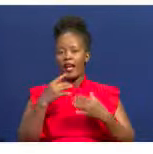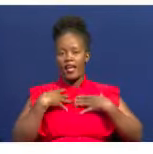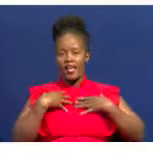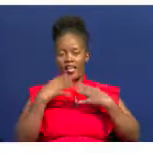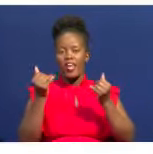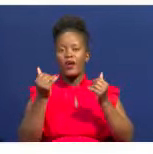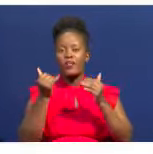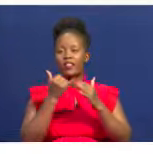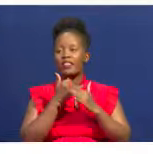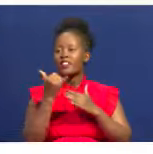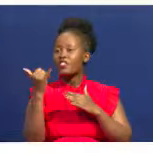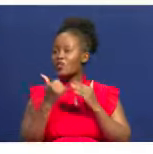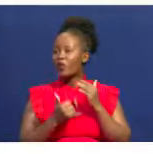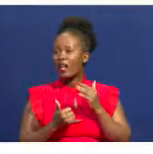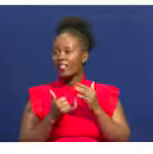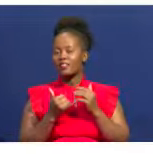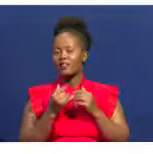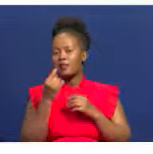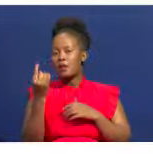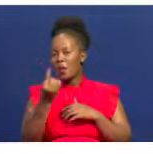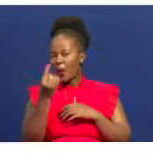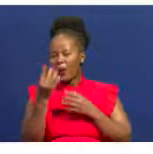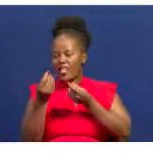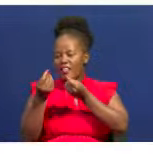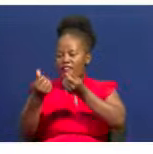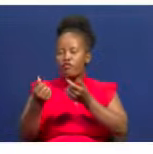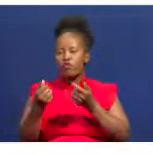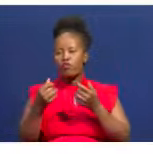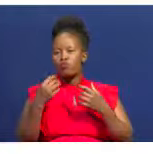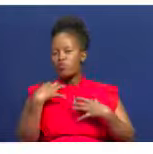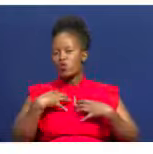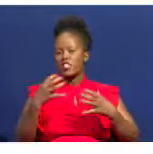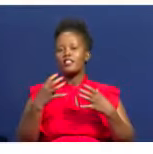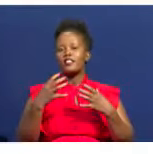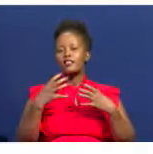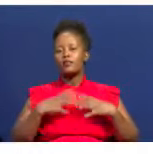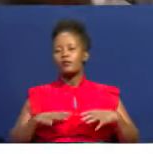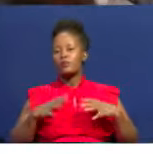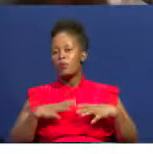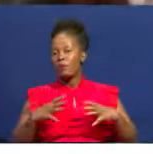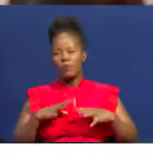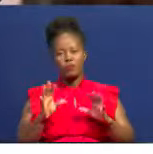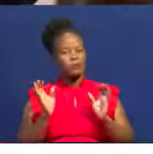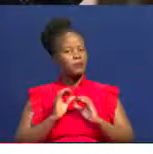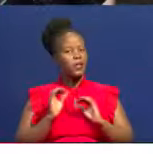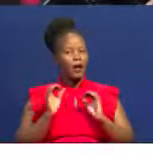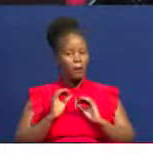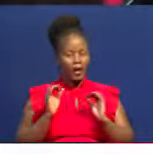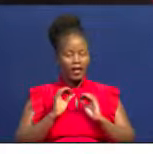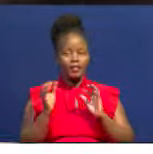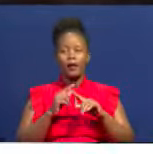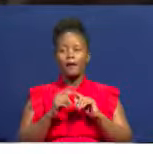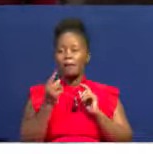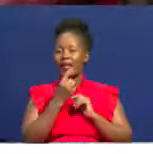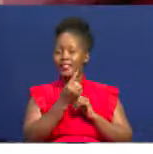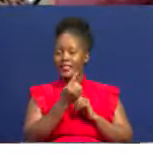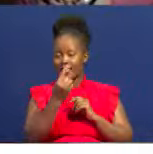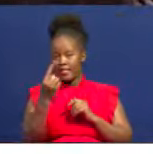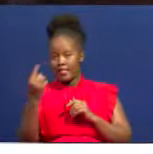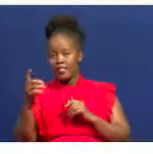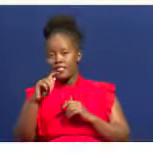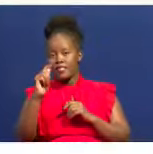insurance is no longer a preserve of a few people who have payslips, but every Kenyan.